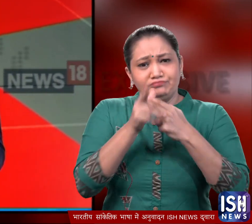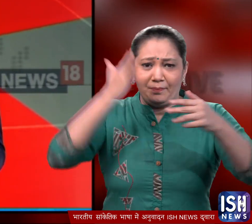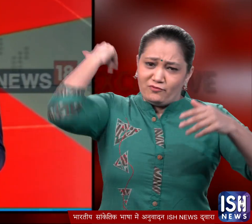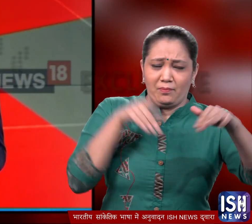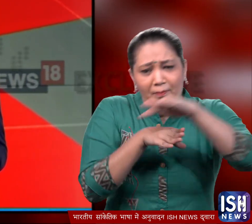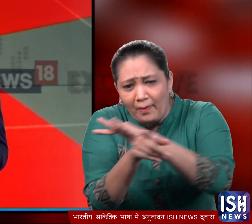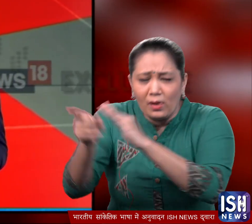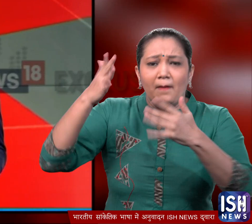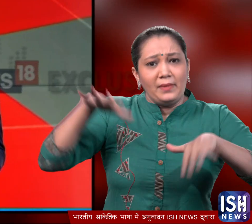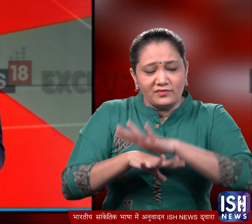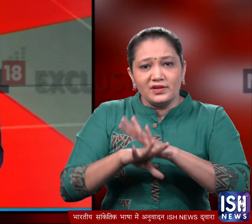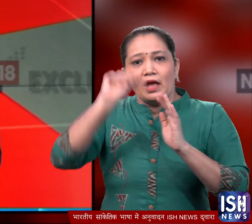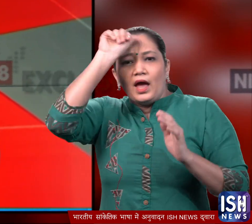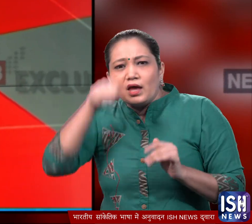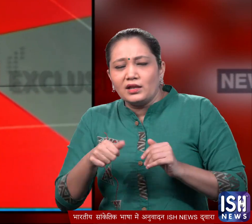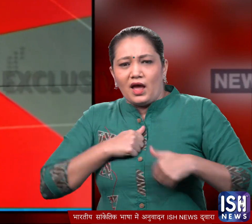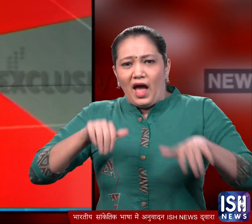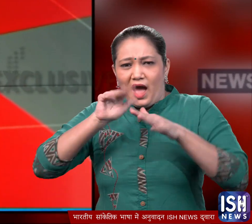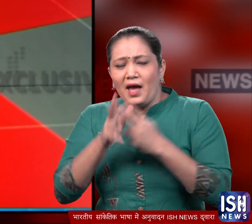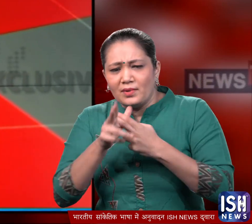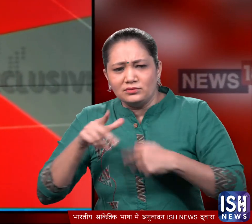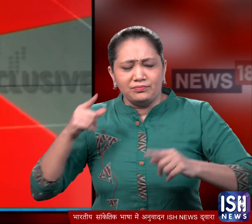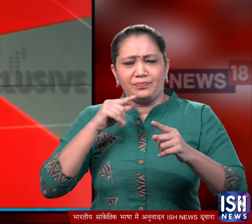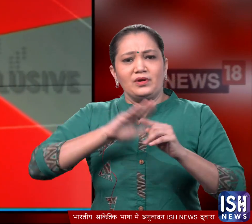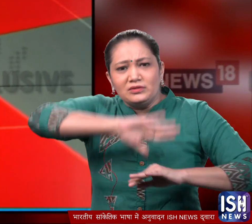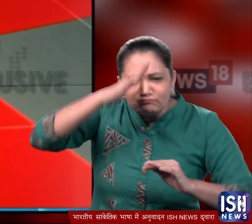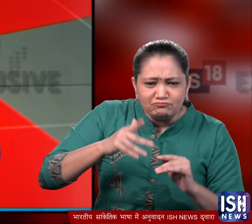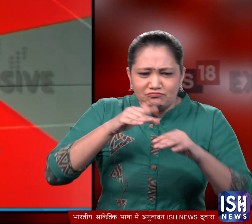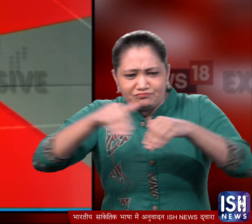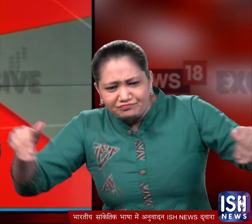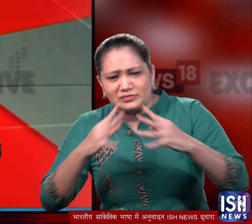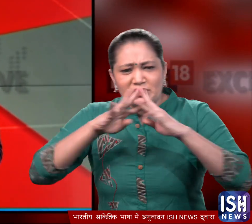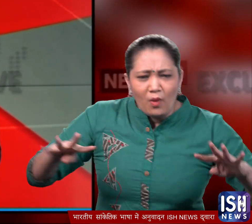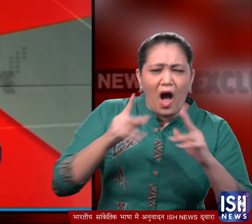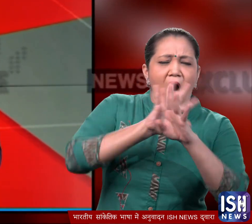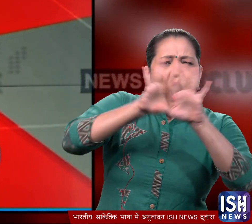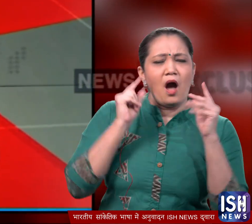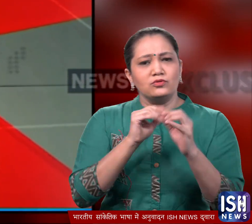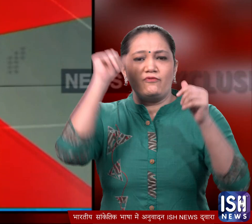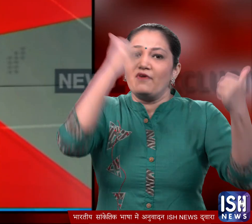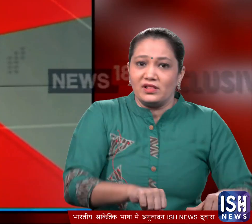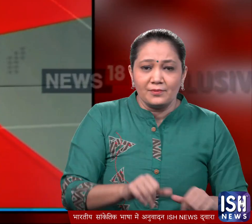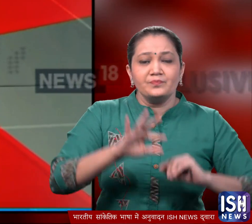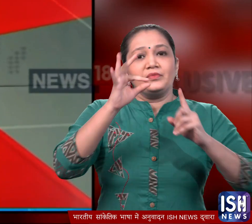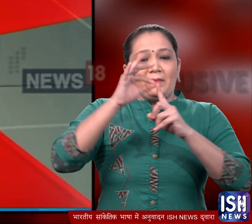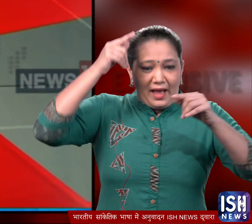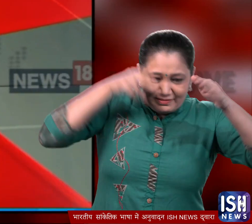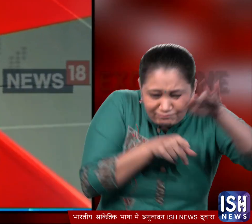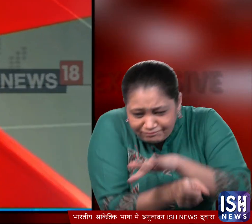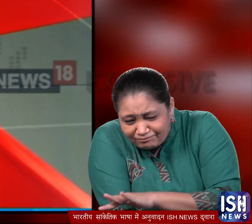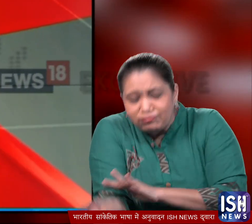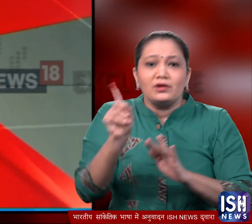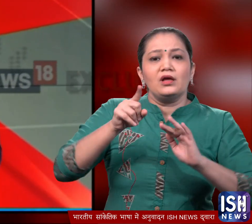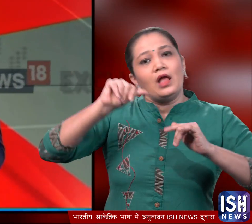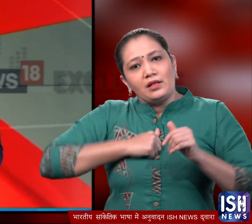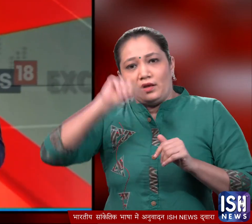आतंकियों को घुसपैठ कराने की साजिश रची, तो उसे भारत की सेना ने गश्त और बाड़बंदी से नाकाम कर दिया। जिसके बाद पाकिस्तान ने सीमा पर सुरंगें बनाई